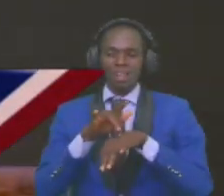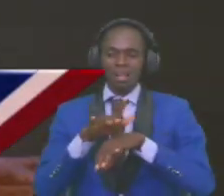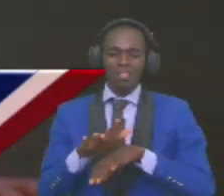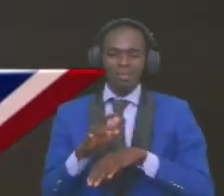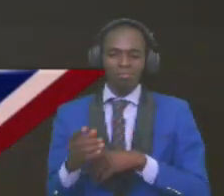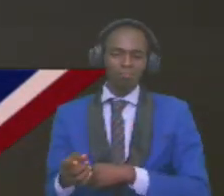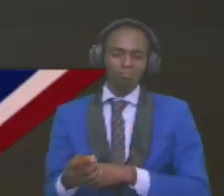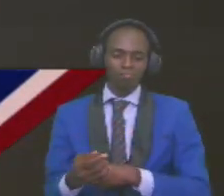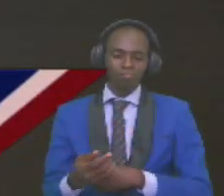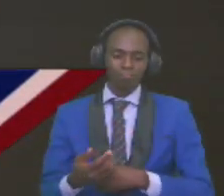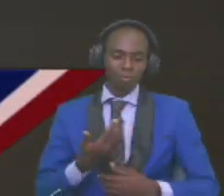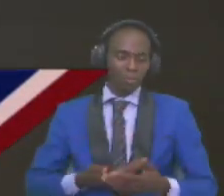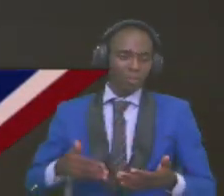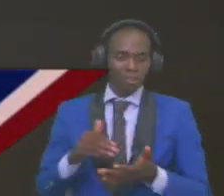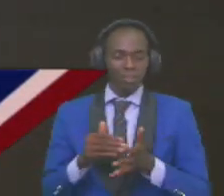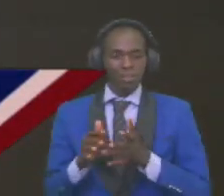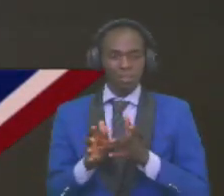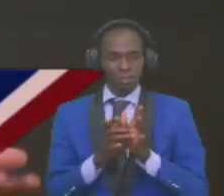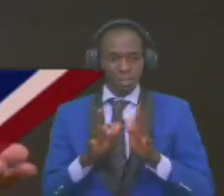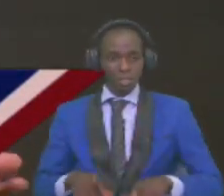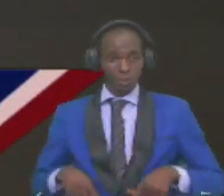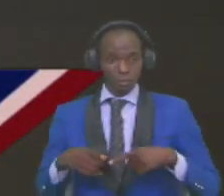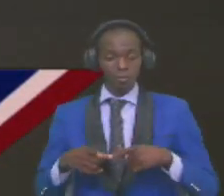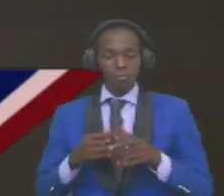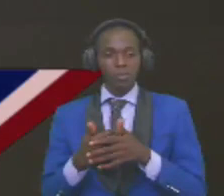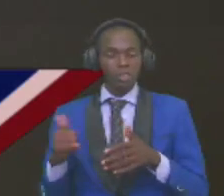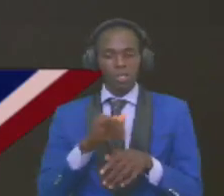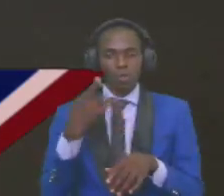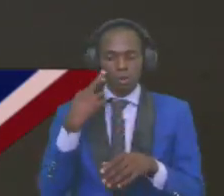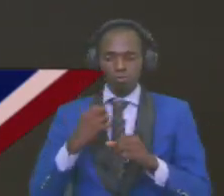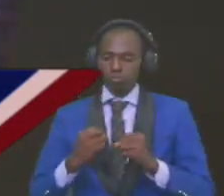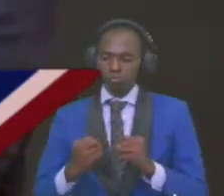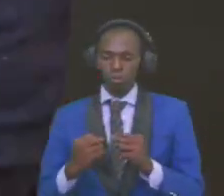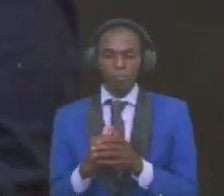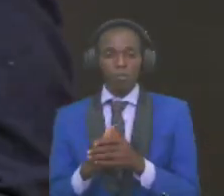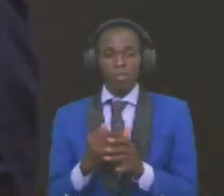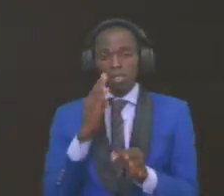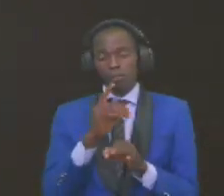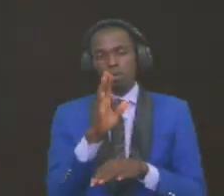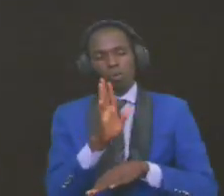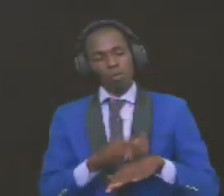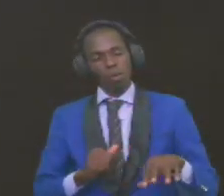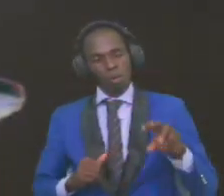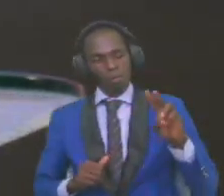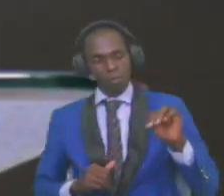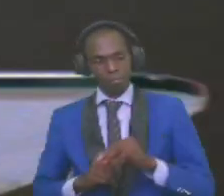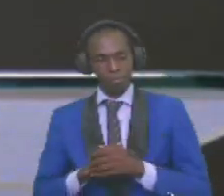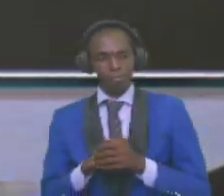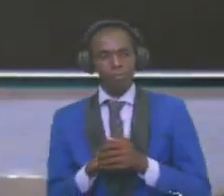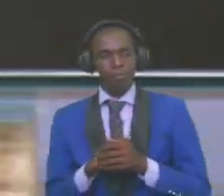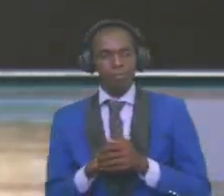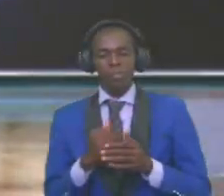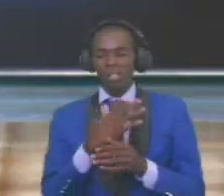dans leurs premiers jours de la vie chrétienne il était ferme et signe les arénas